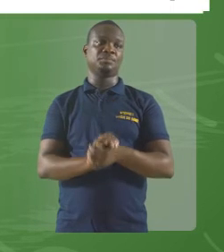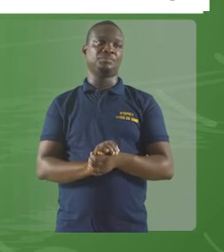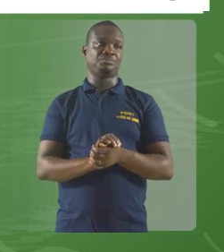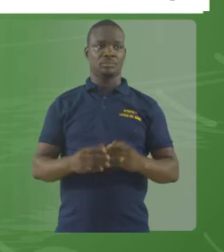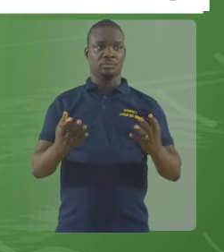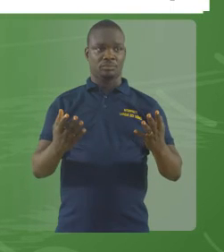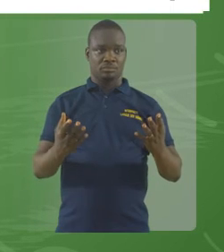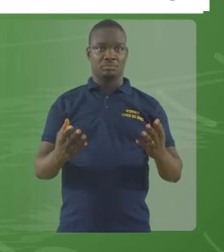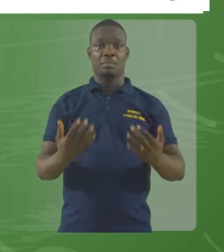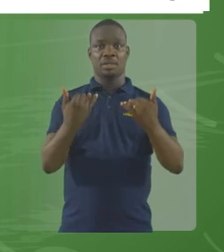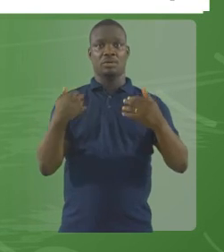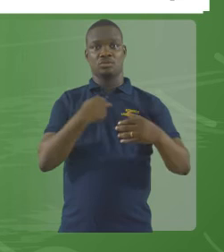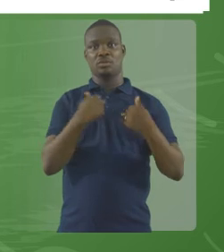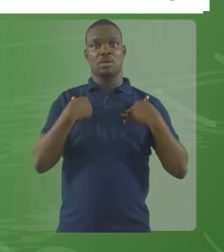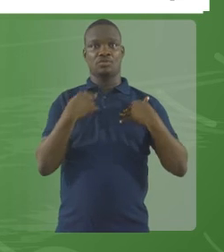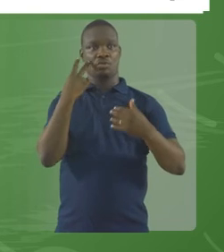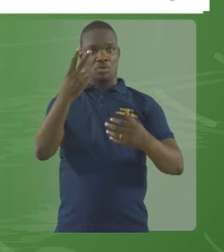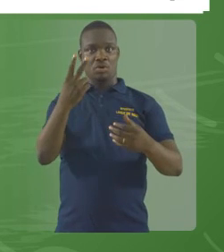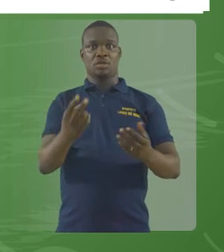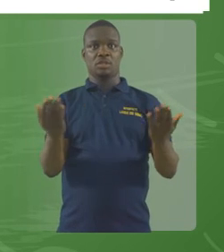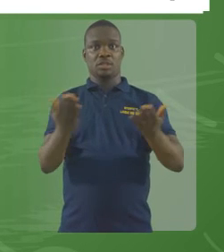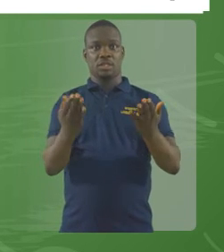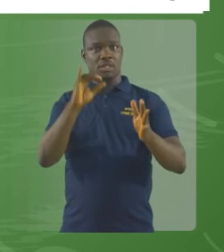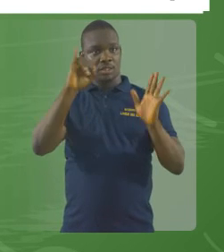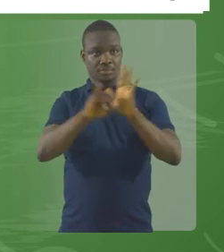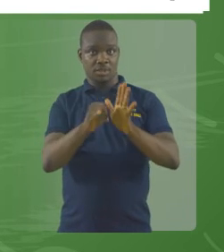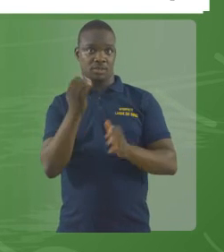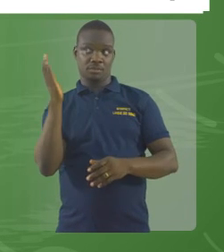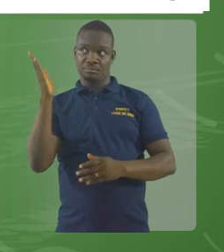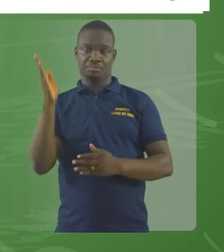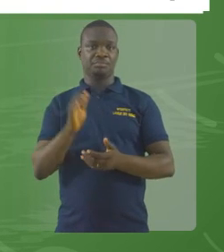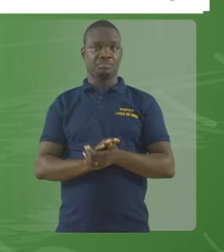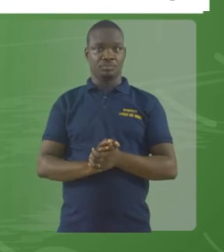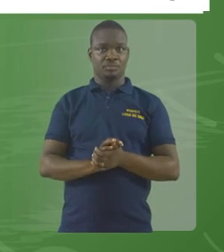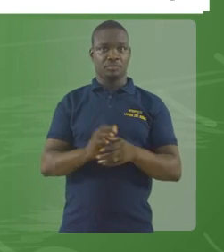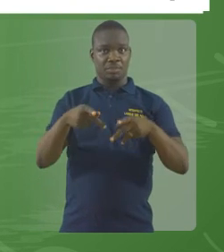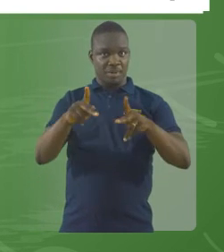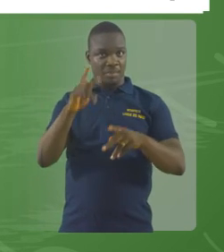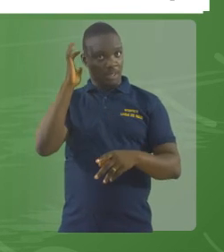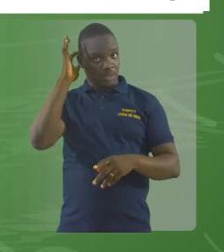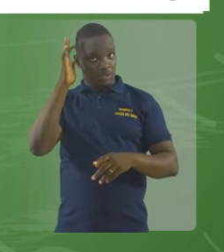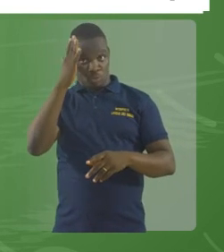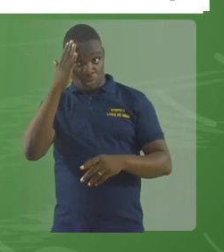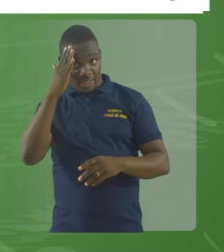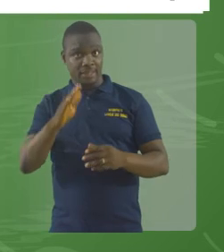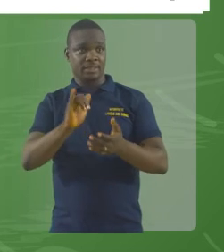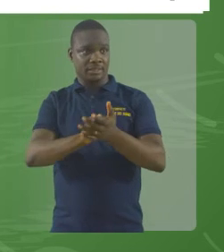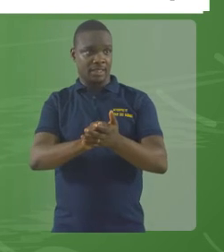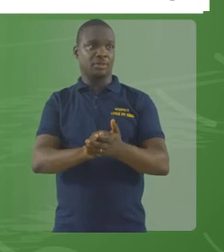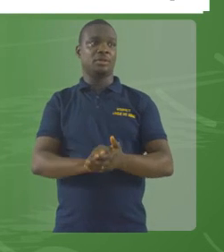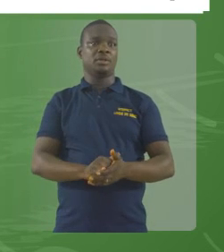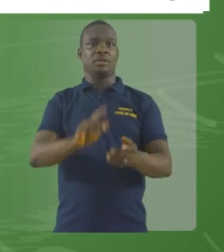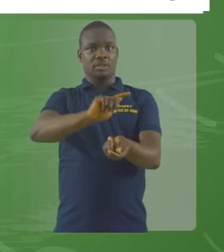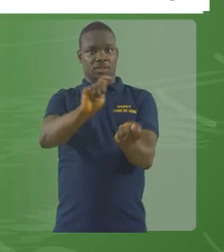Le diagramme suivant permet de reconnaître cette transformation. On va